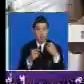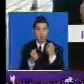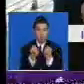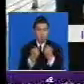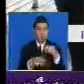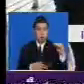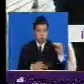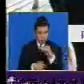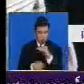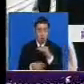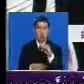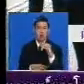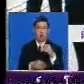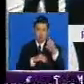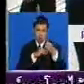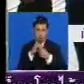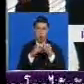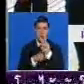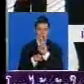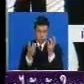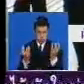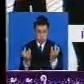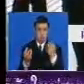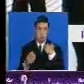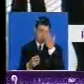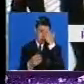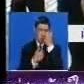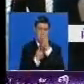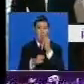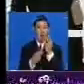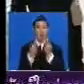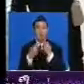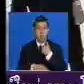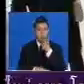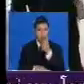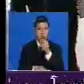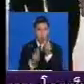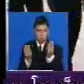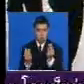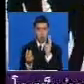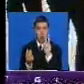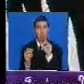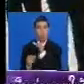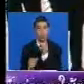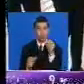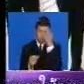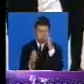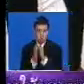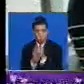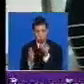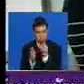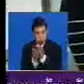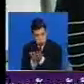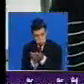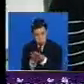เข้า2จุดและด้านหน้าห้องรับรองพิเศษ2จุดเพื่อให้บริการผู้โดยสารที่เข้าออกสนามบินในแต่ละวันโดยเจลแอลกอฮอล์สามารถ